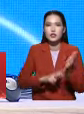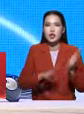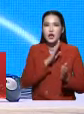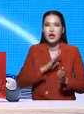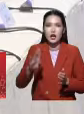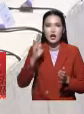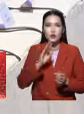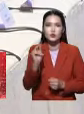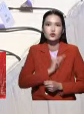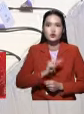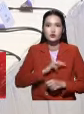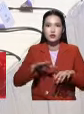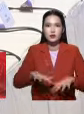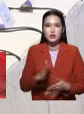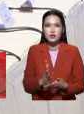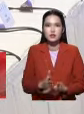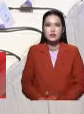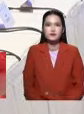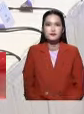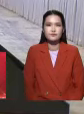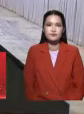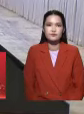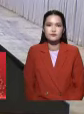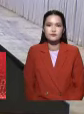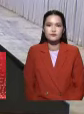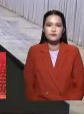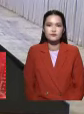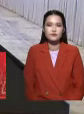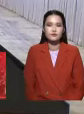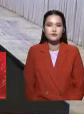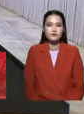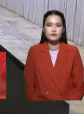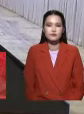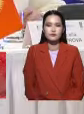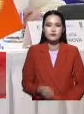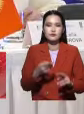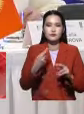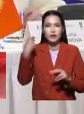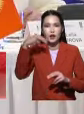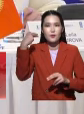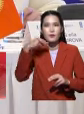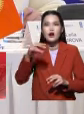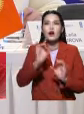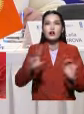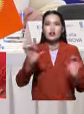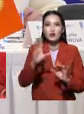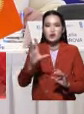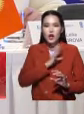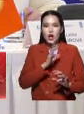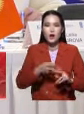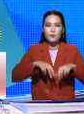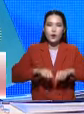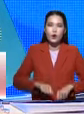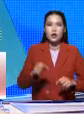әйел тергеуші болып жұмыс істейді. По инициативе президента. Президенттің бастамасымен биыл тұрмыстық зорлық-зомбылық